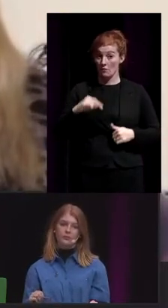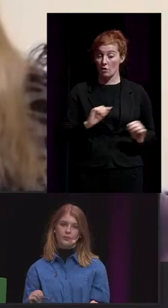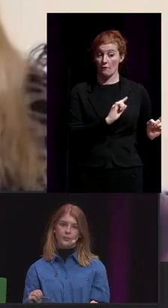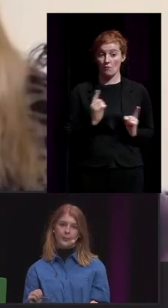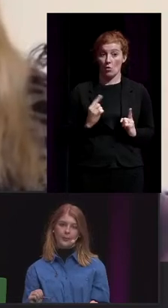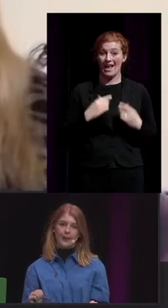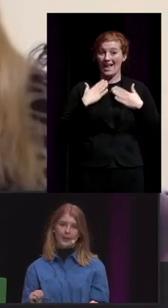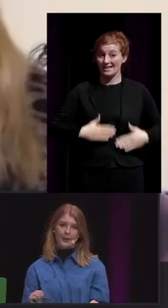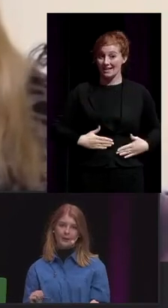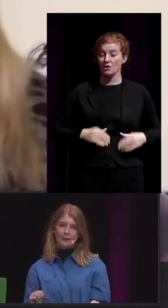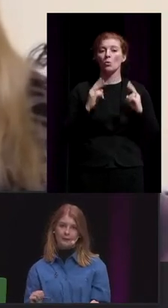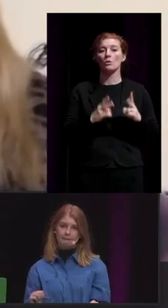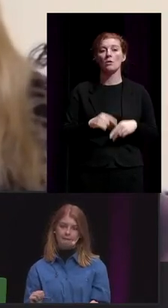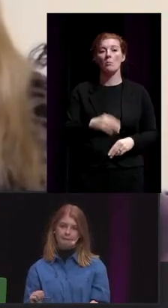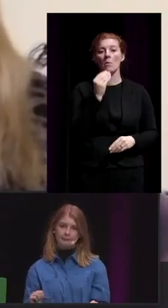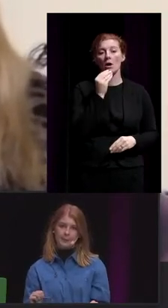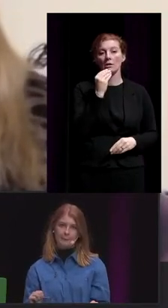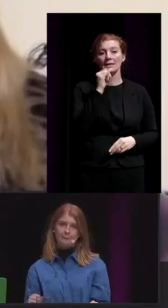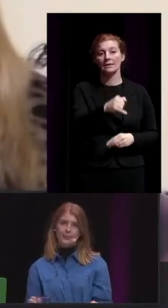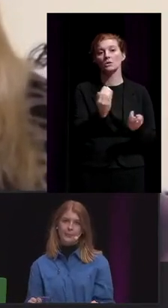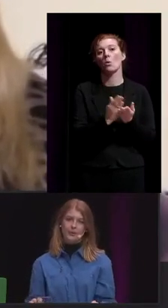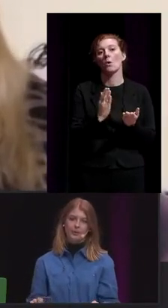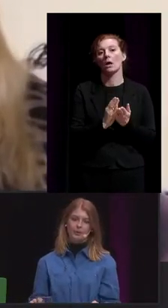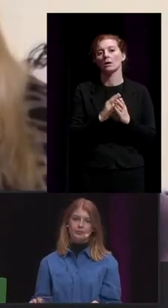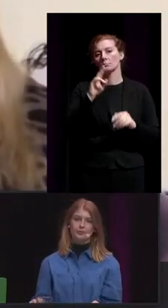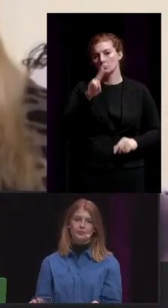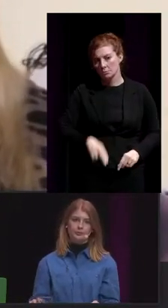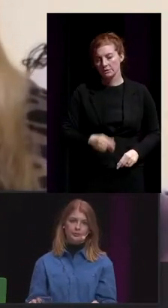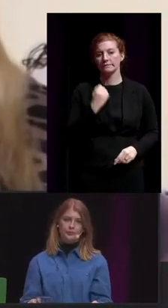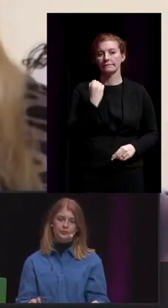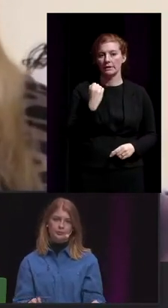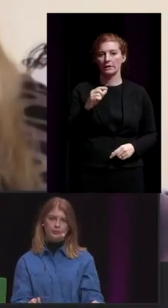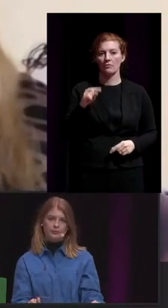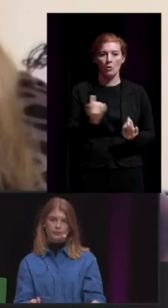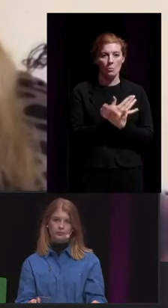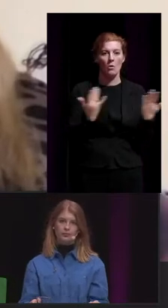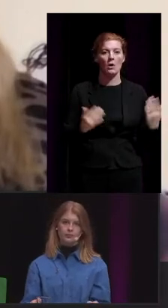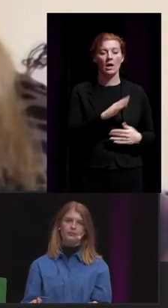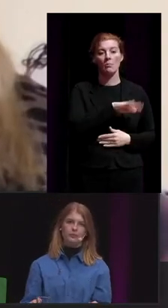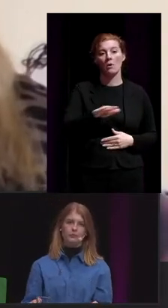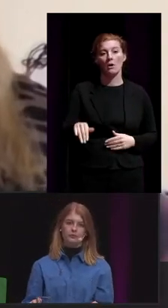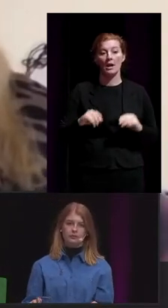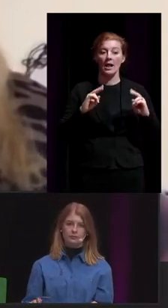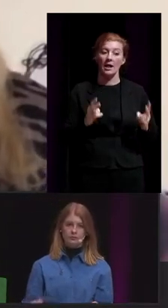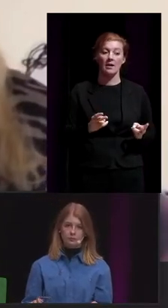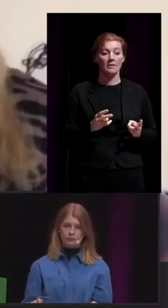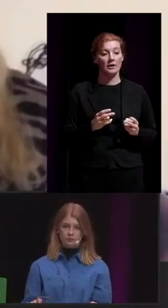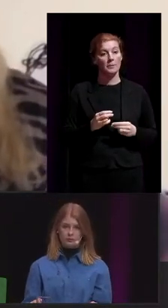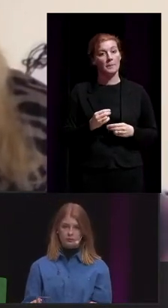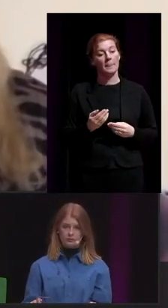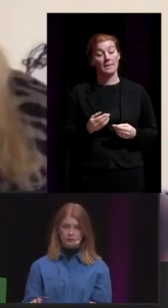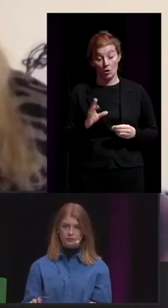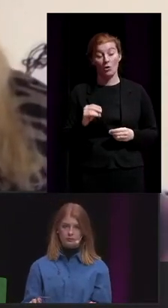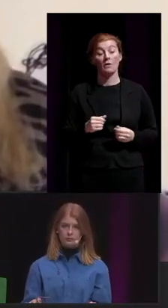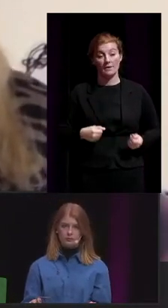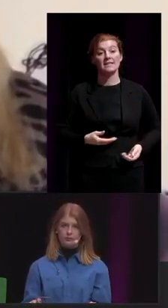just måltiden, skolmåltiden, som är väldigt viktig för många barn. Även om det serveras skolmåltider under den